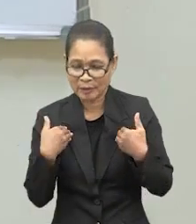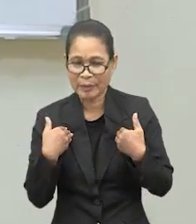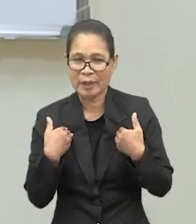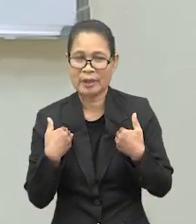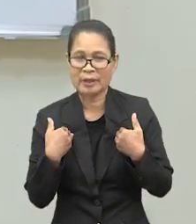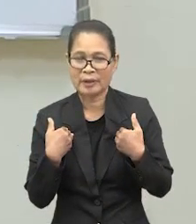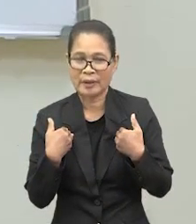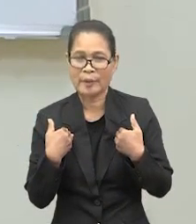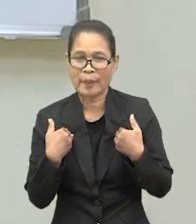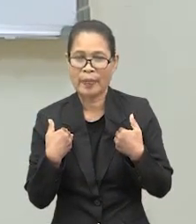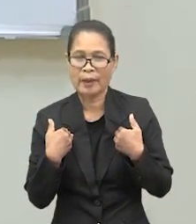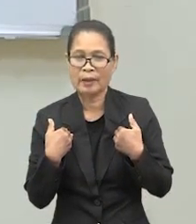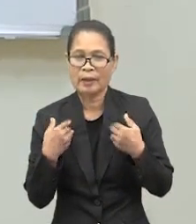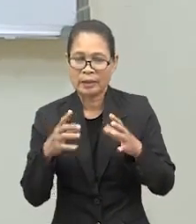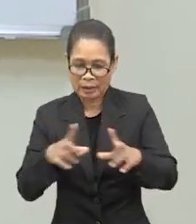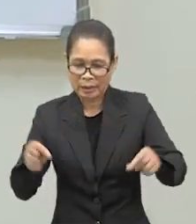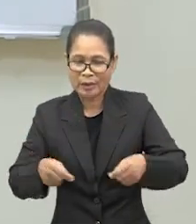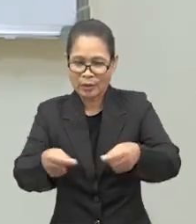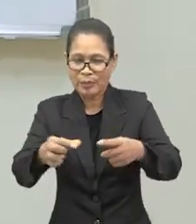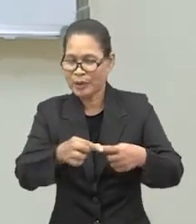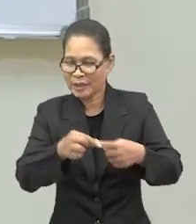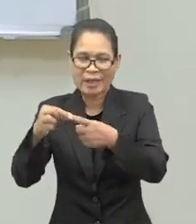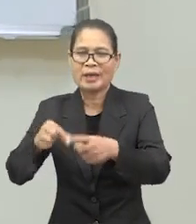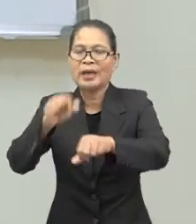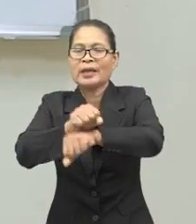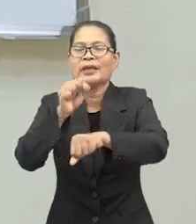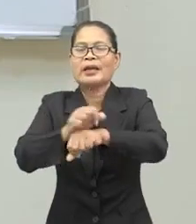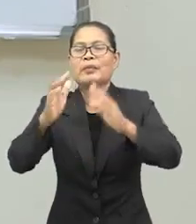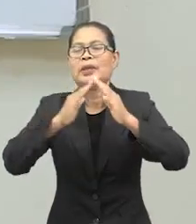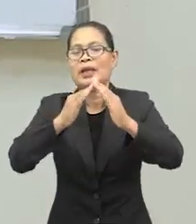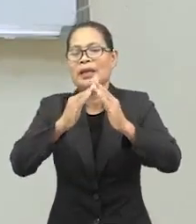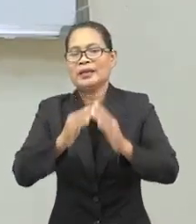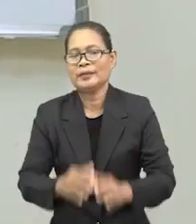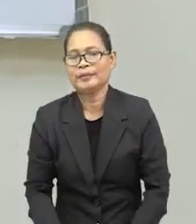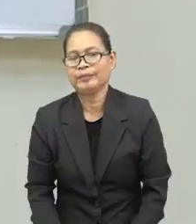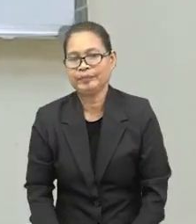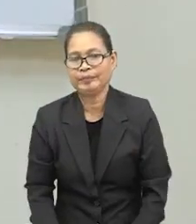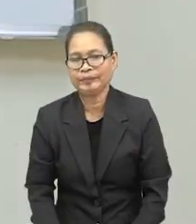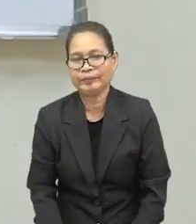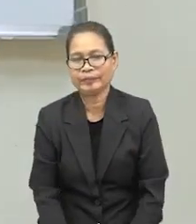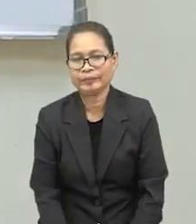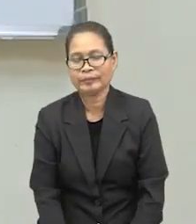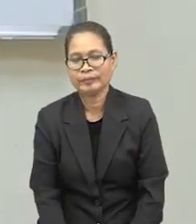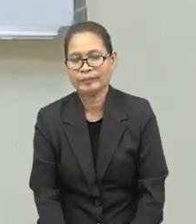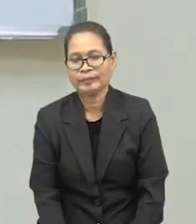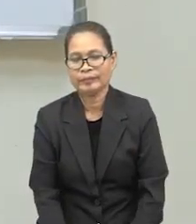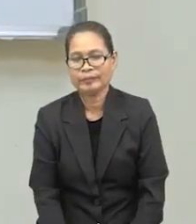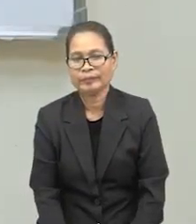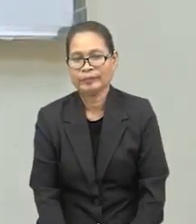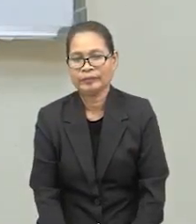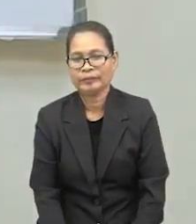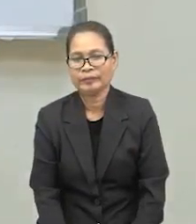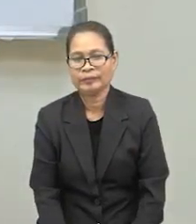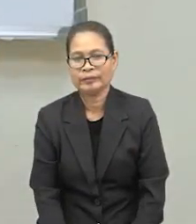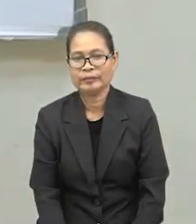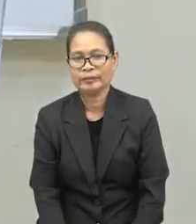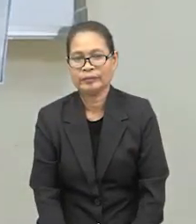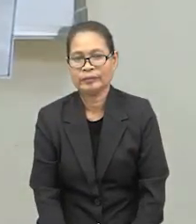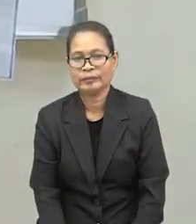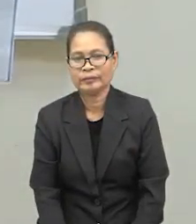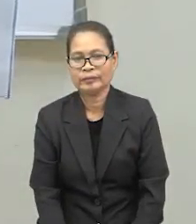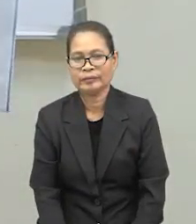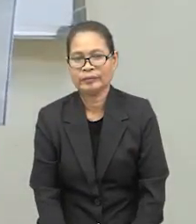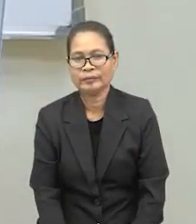cha, chàng này kêu miền cả đồ bị xe, cứ cái cà tè nó còn nát,